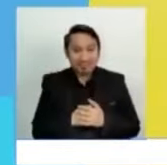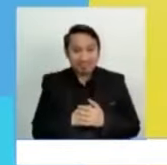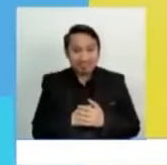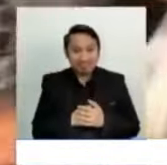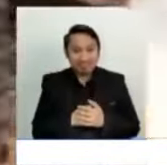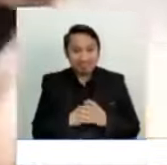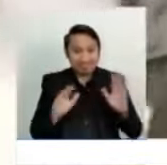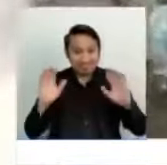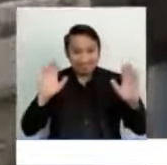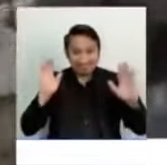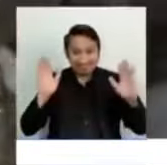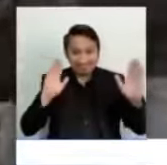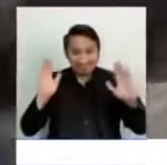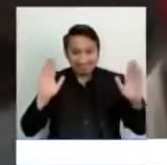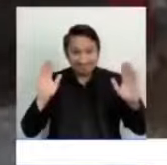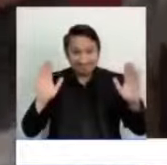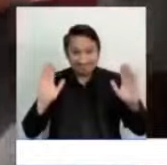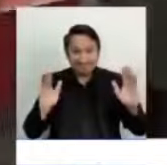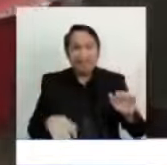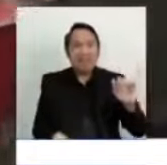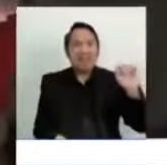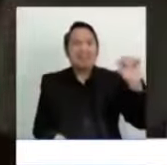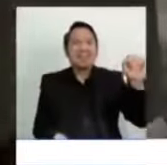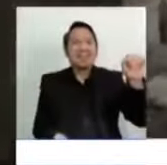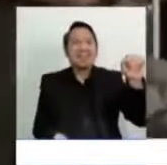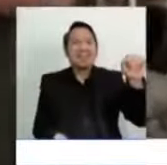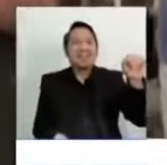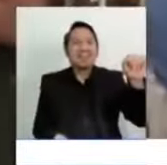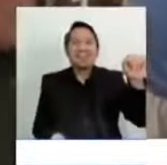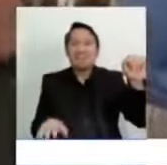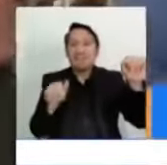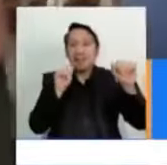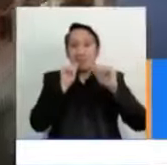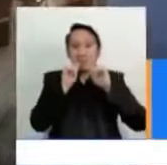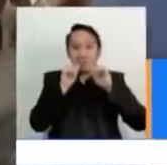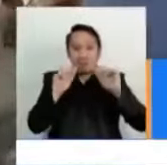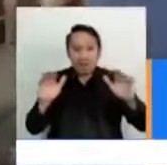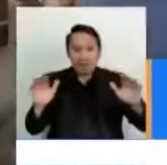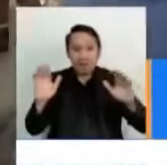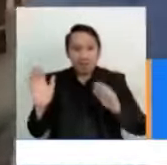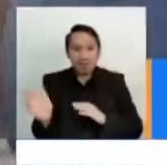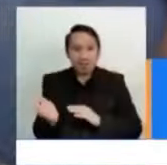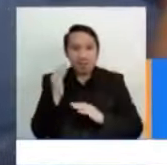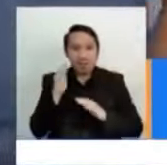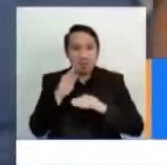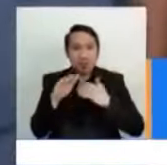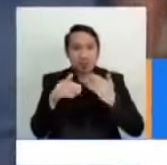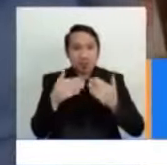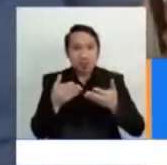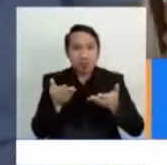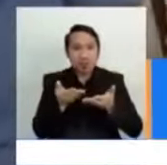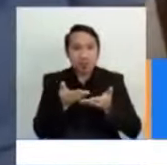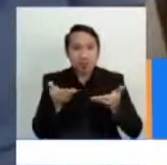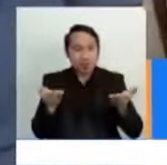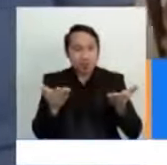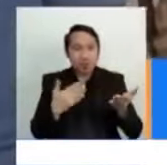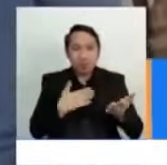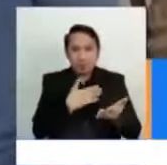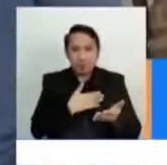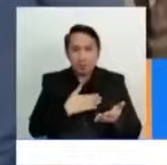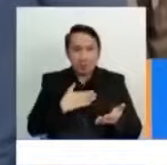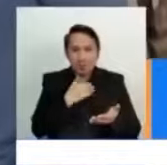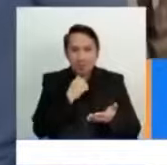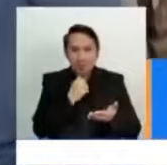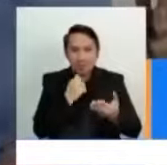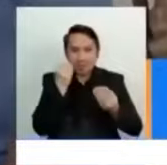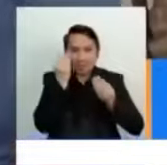Kaloy! A blessed morning, Shaira. A blessed morning sa inyong lahat dyan. At huwag kayong malilito, ha. Wala ako sa Enchanted Forest